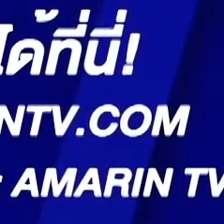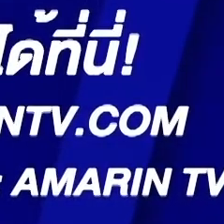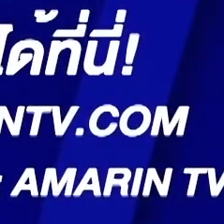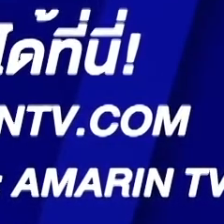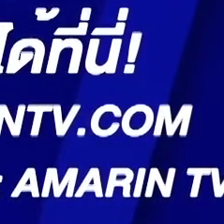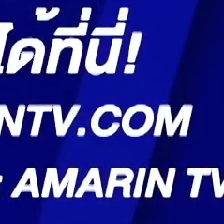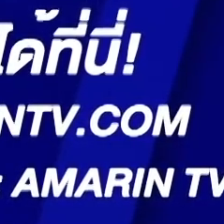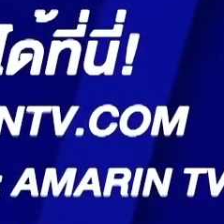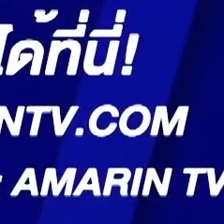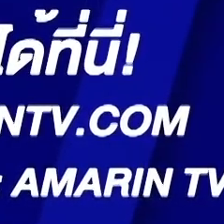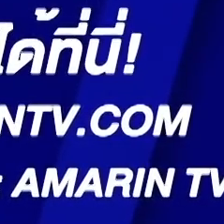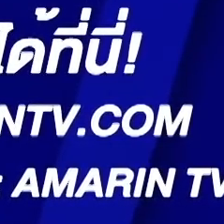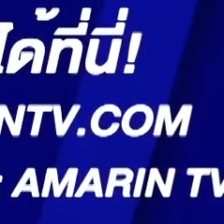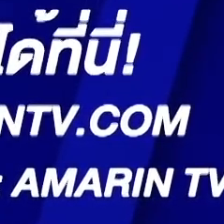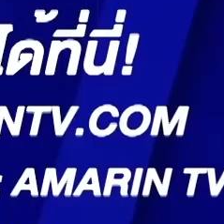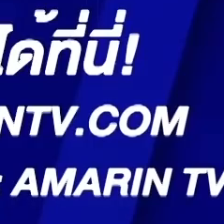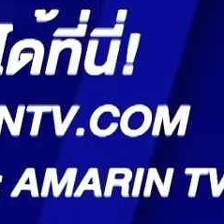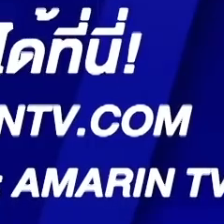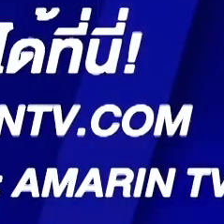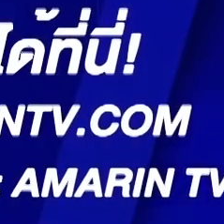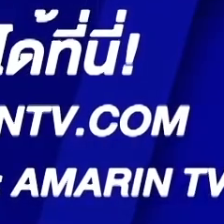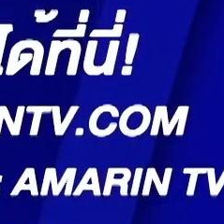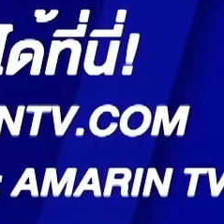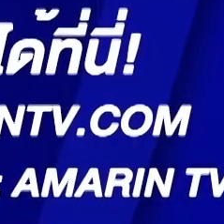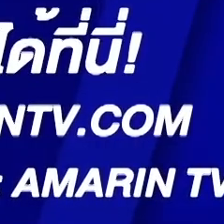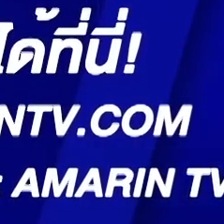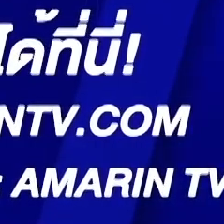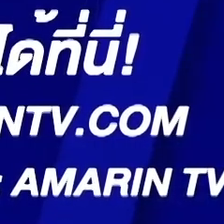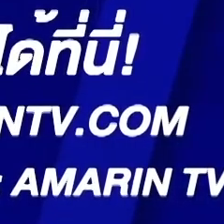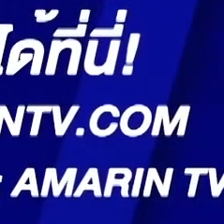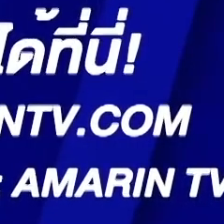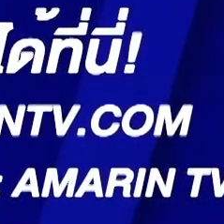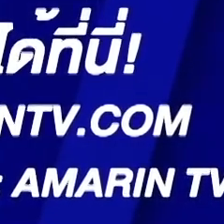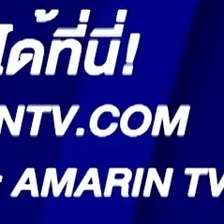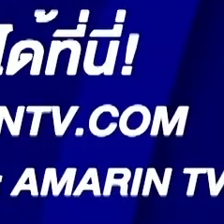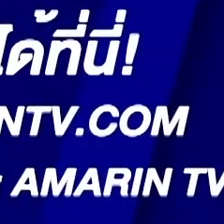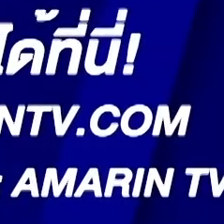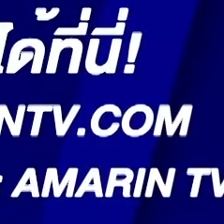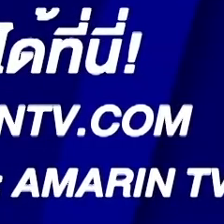งแต่เวลา 11:00 น.เป็นต้นไปทางอมรินทร์ทีวี HD ช่อง 34ที่นี่ที่เดียวครับ